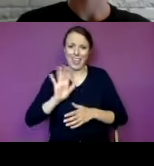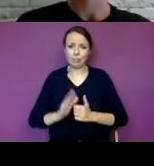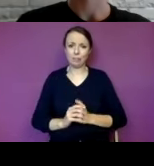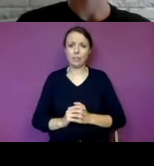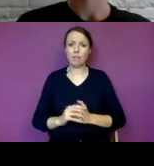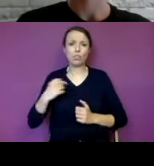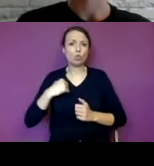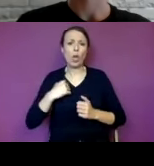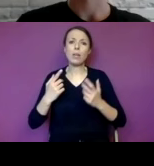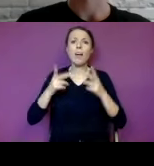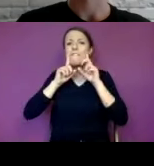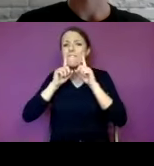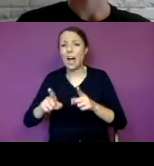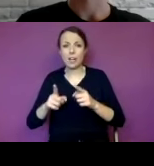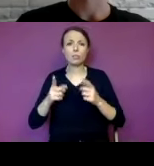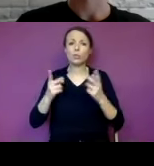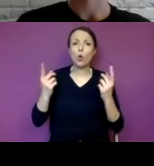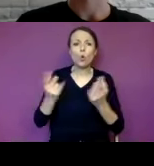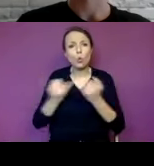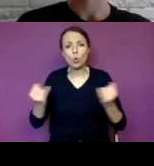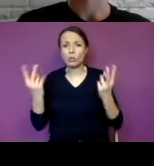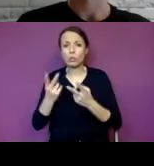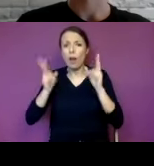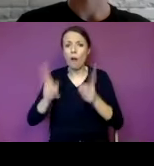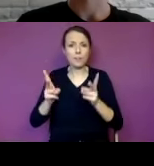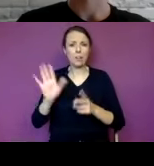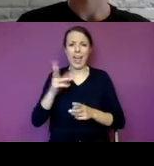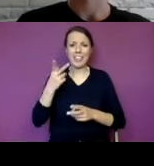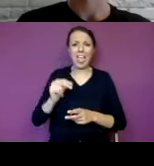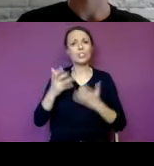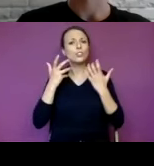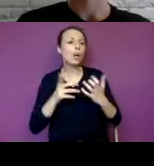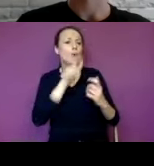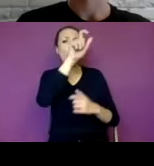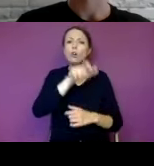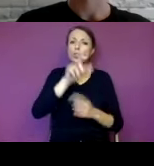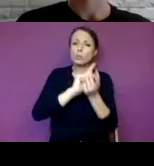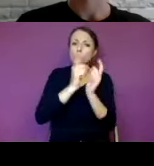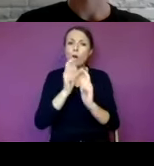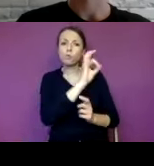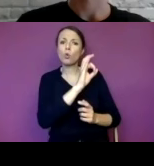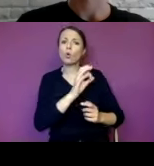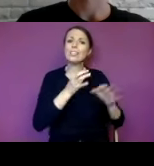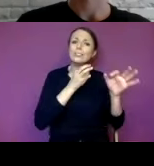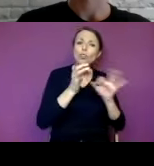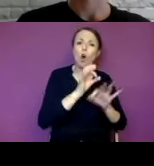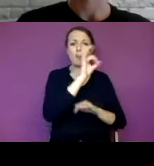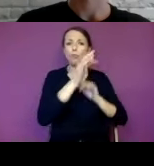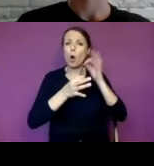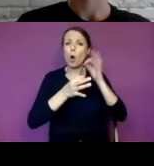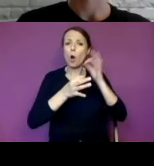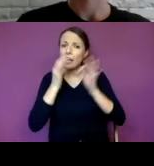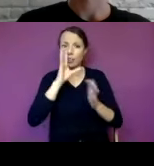nie szukałam faktów, szukałam historii i doświadczeń, więc ta sytuacja spotkania z osobami napotkanymi po drodze,